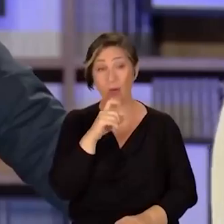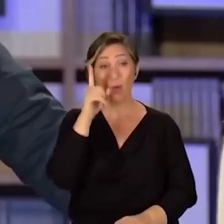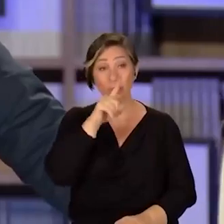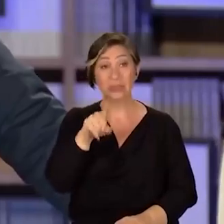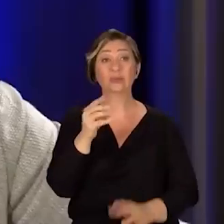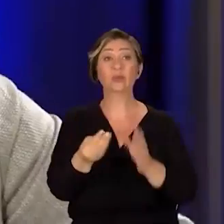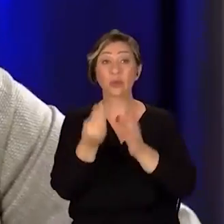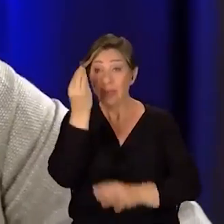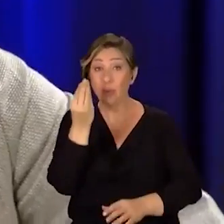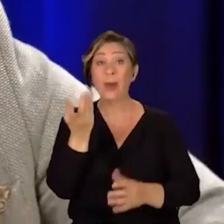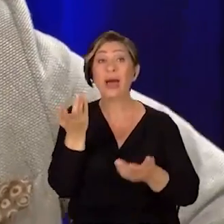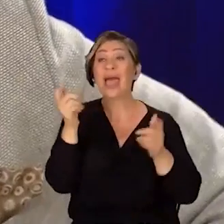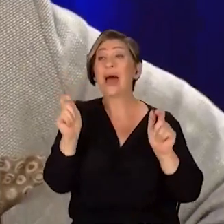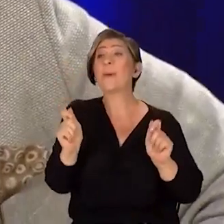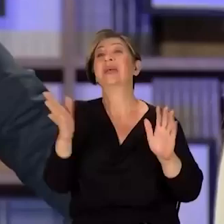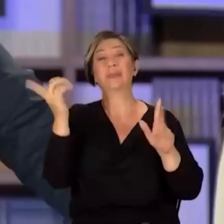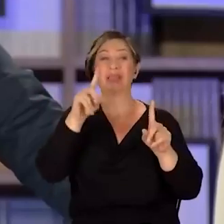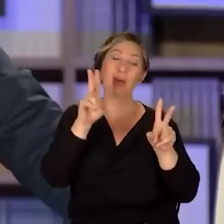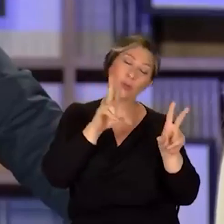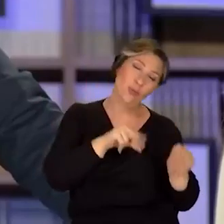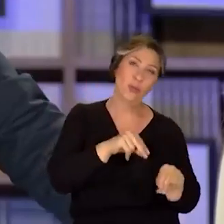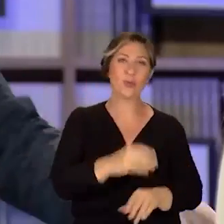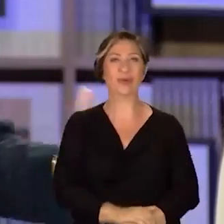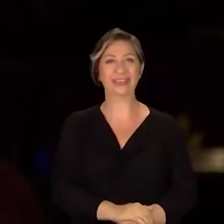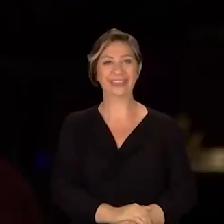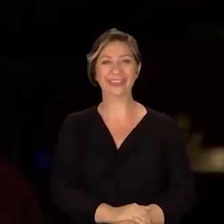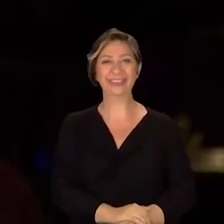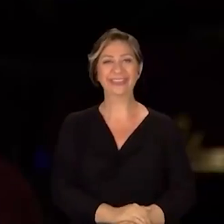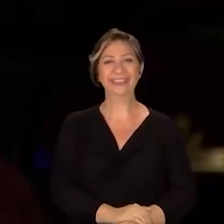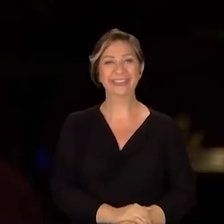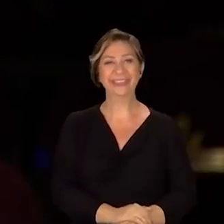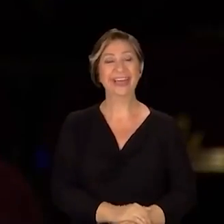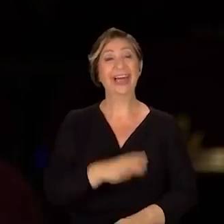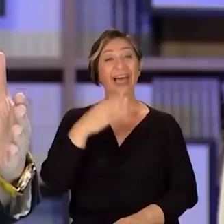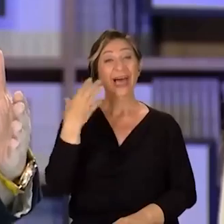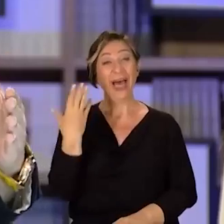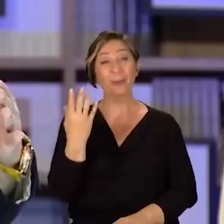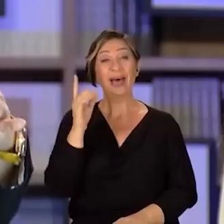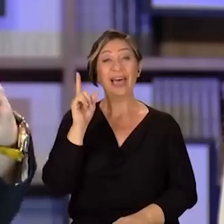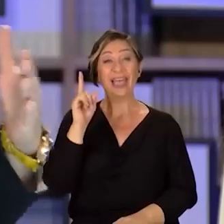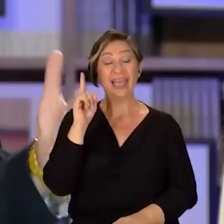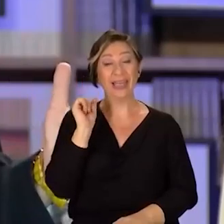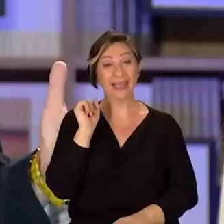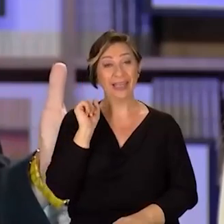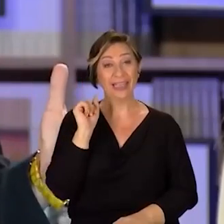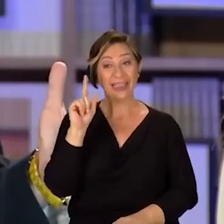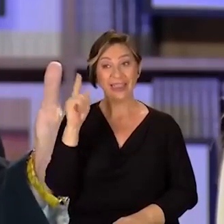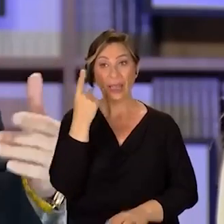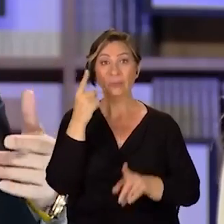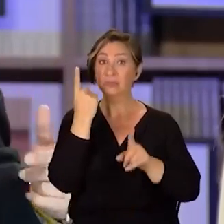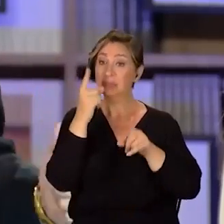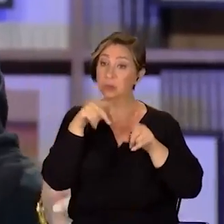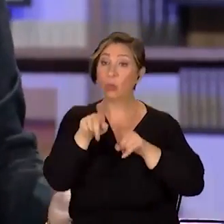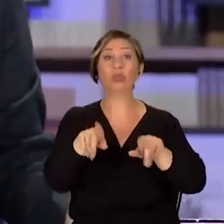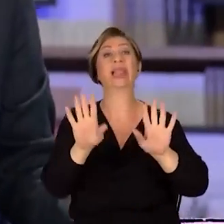için uyanıyorum fakat yapamadan tekrar uyumak zorunda kalıyorum. Peki ama tek herhalde biçim bu değil.